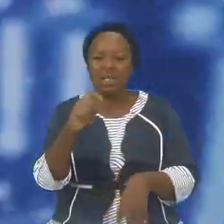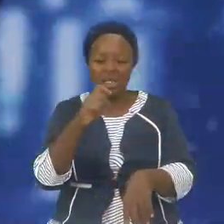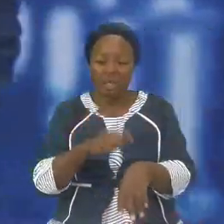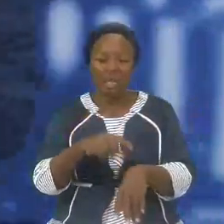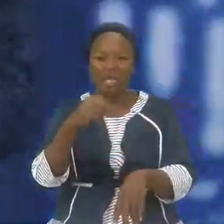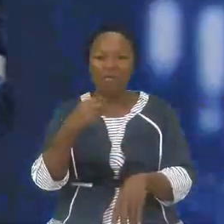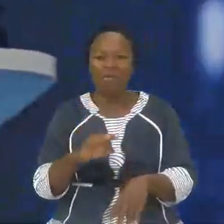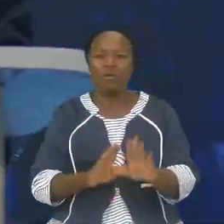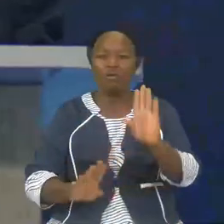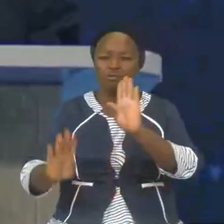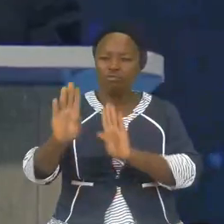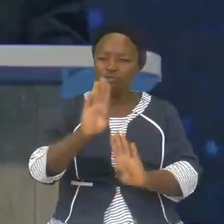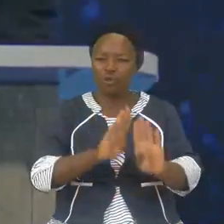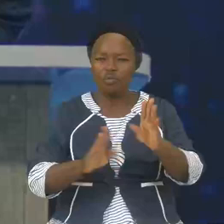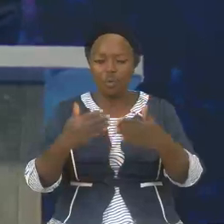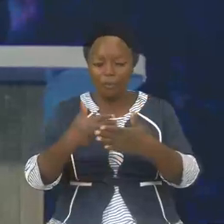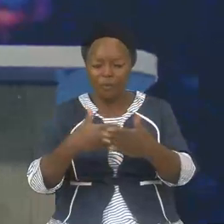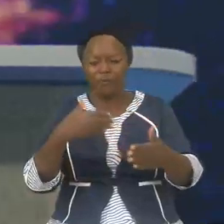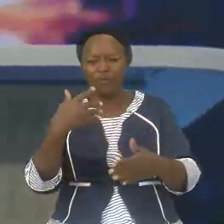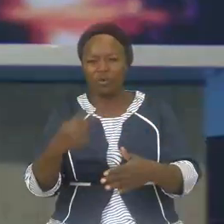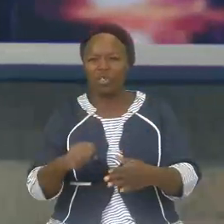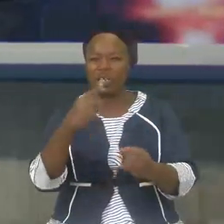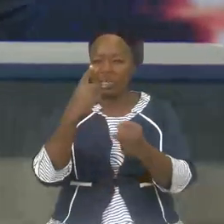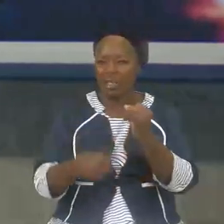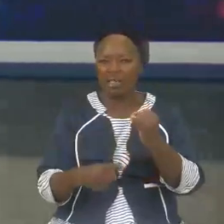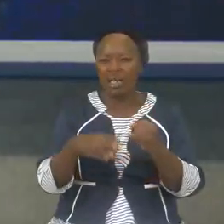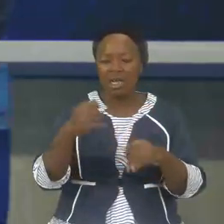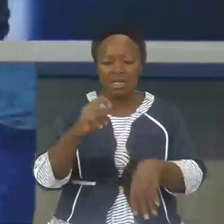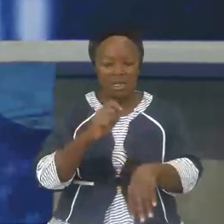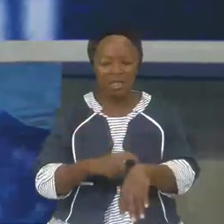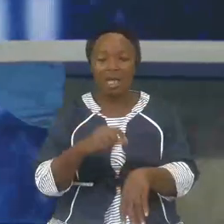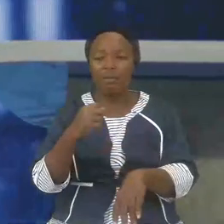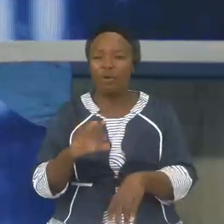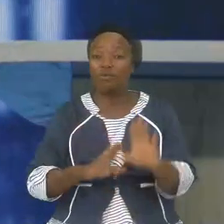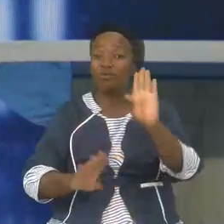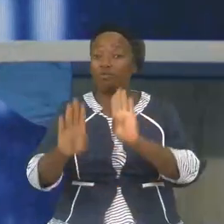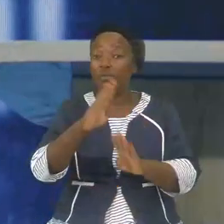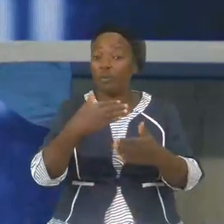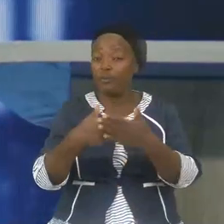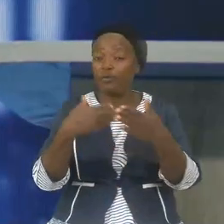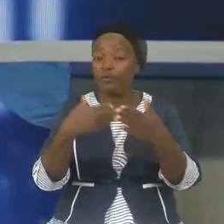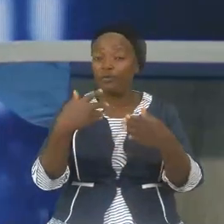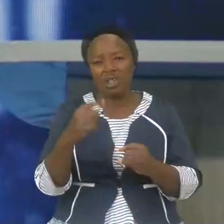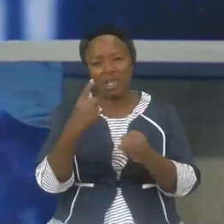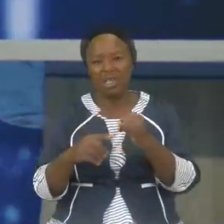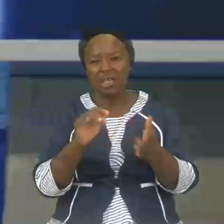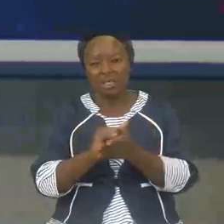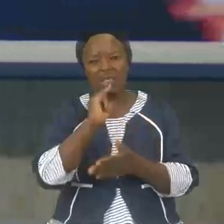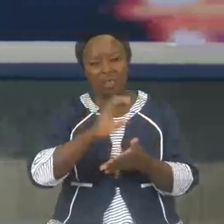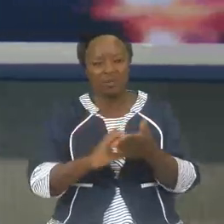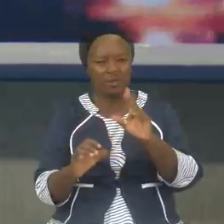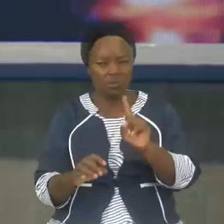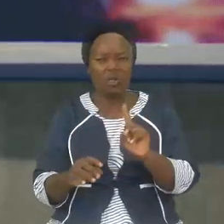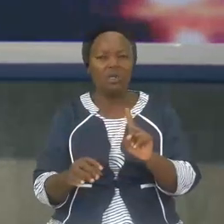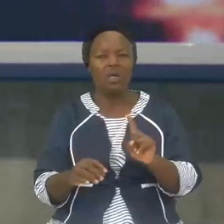le temps de détresse avant la fin. Le temps de détresse avant la fin. C'est le